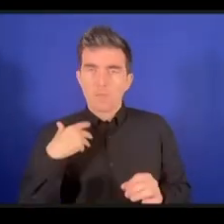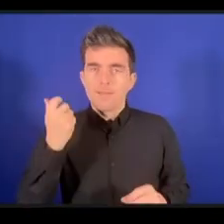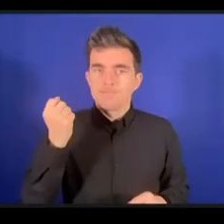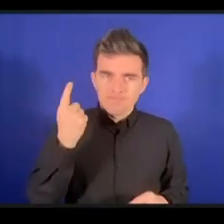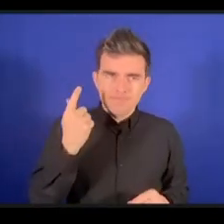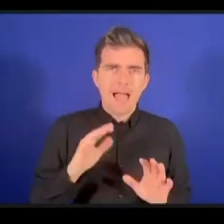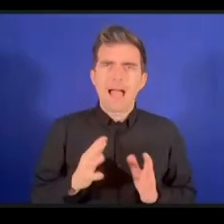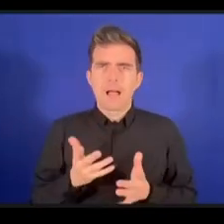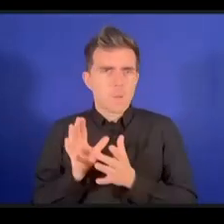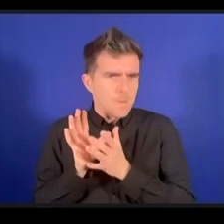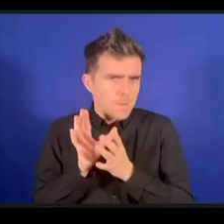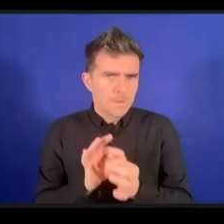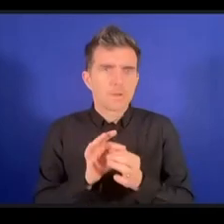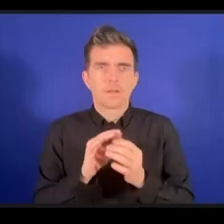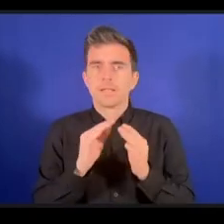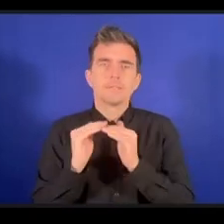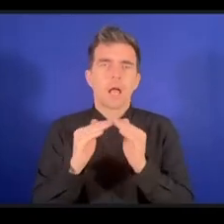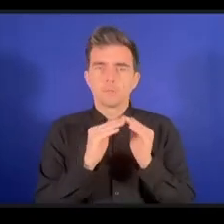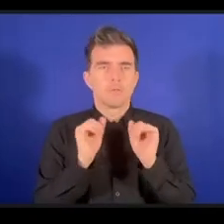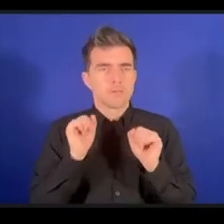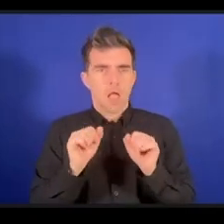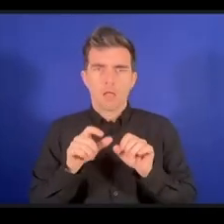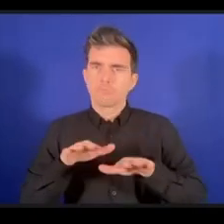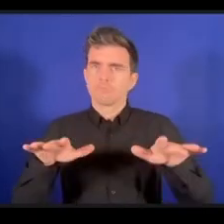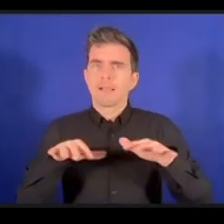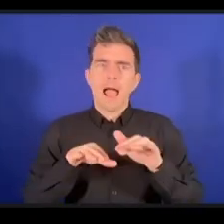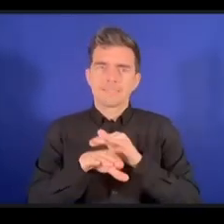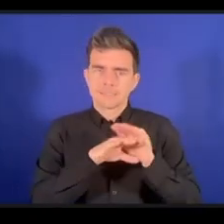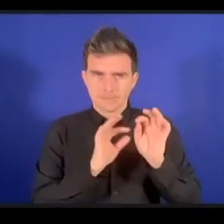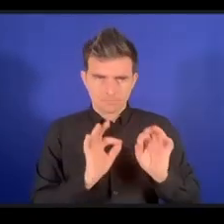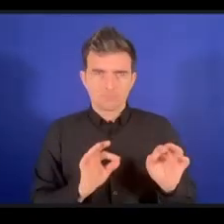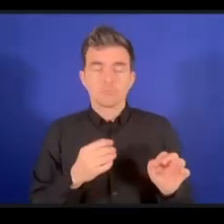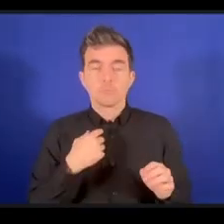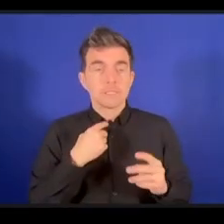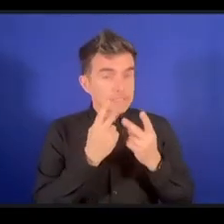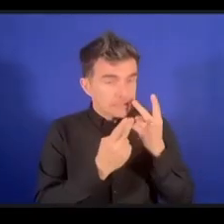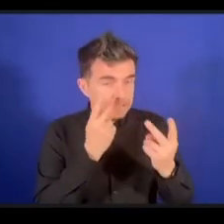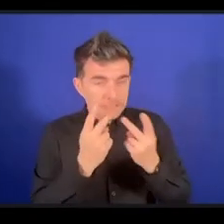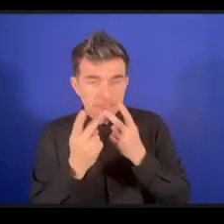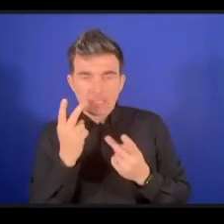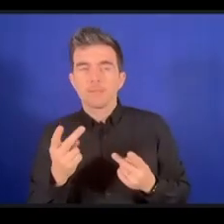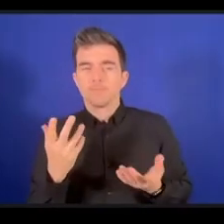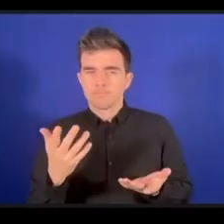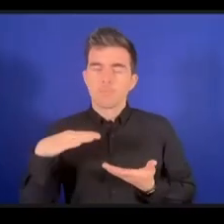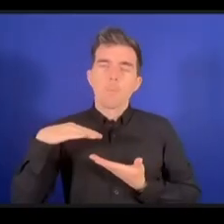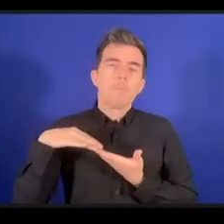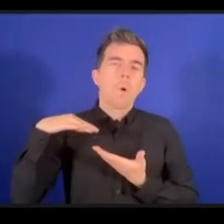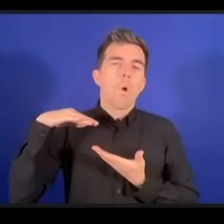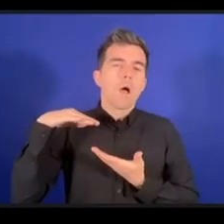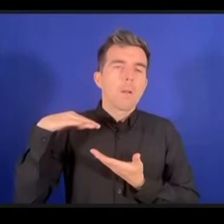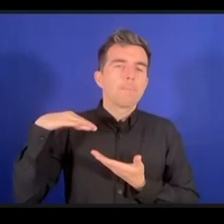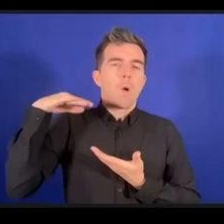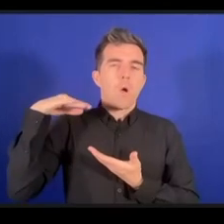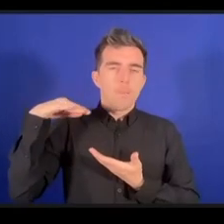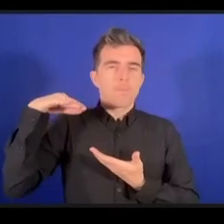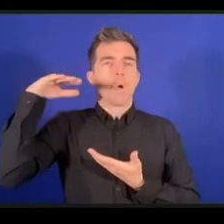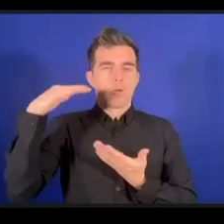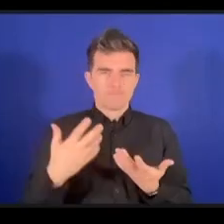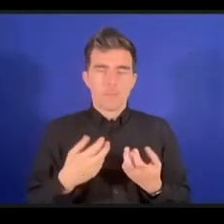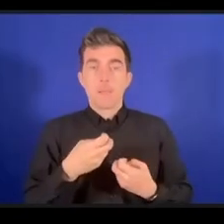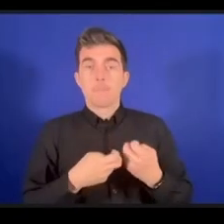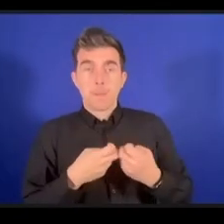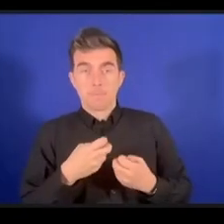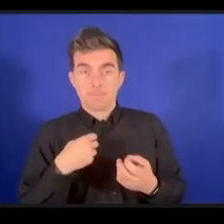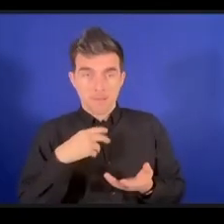自动的实施有助于残障人士的标准，也就是互联网程序的可用性。也就是说我们要举很多的例